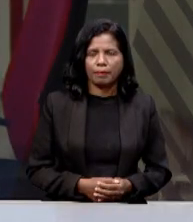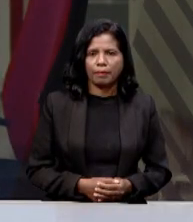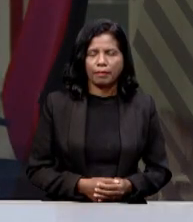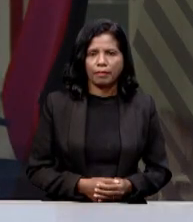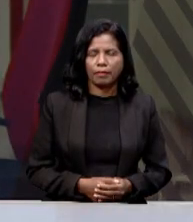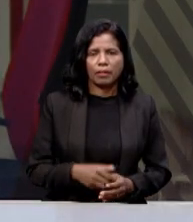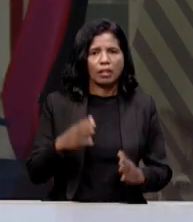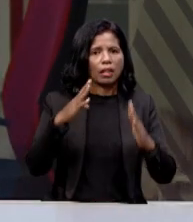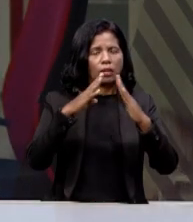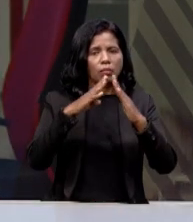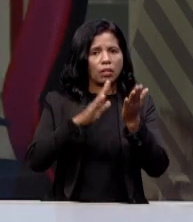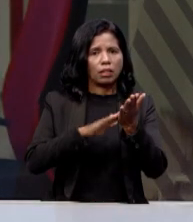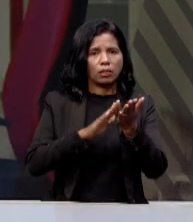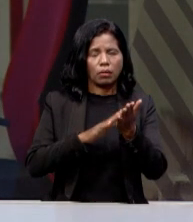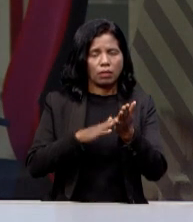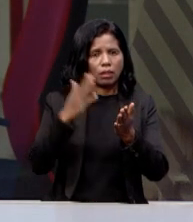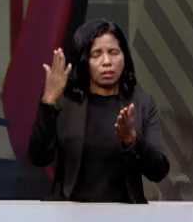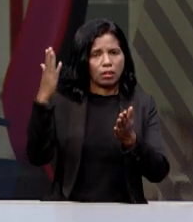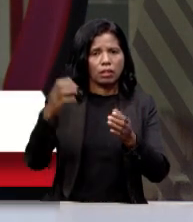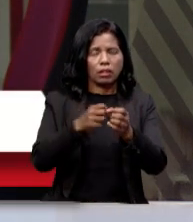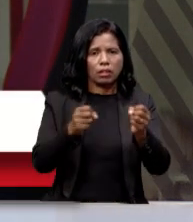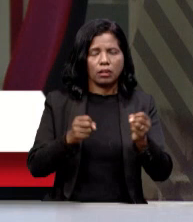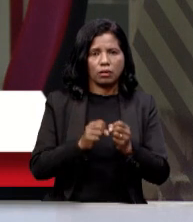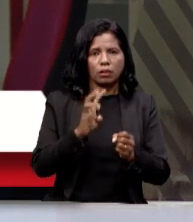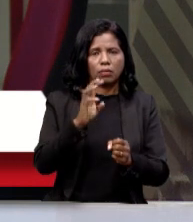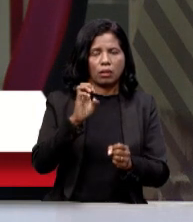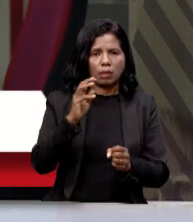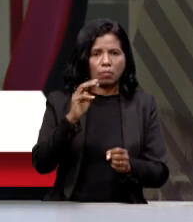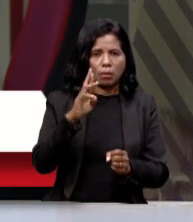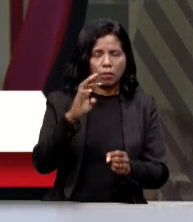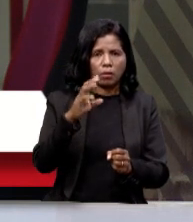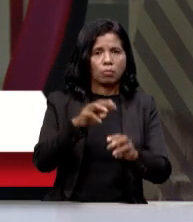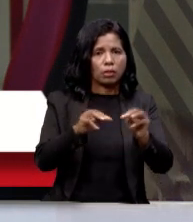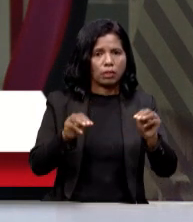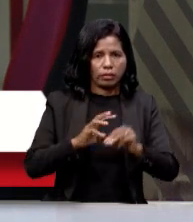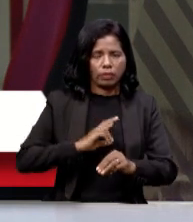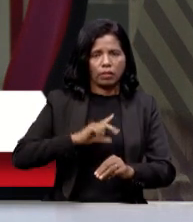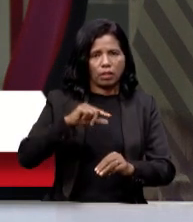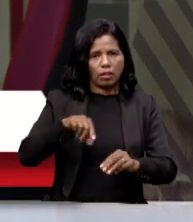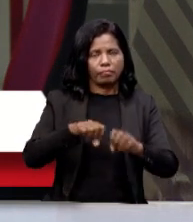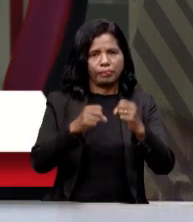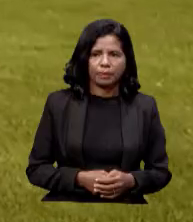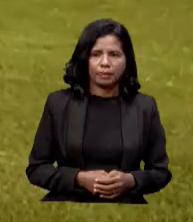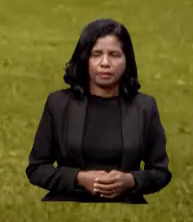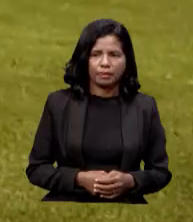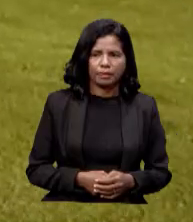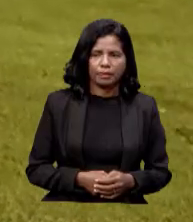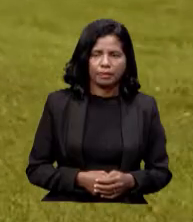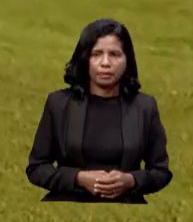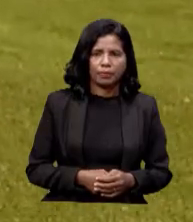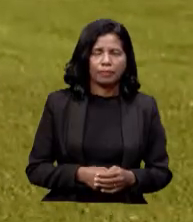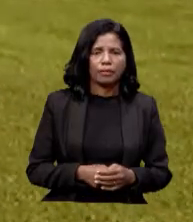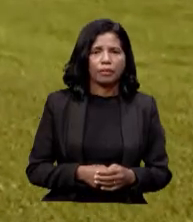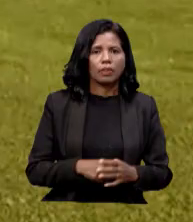Condição ensino básico filial Ramahana e Asuku Waimori, município Viqueque, grave. Hahu